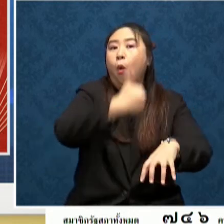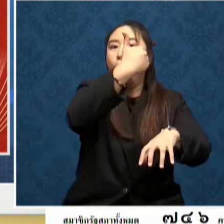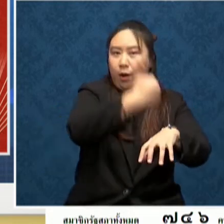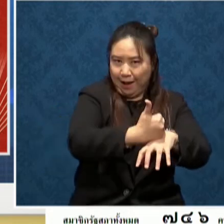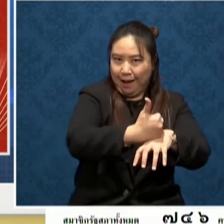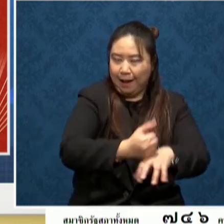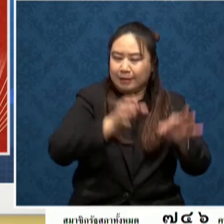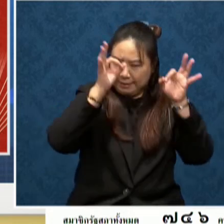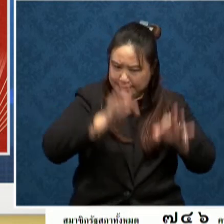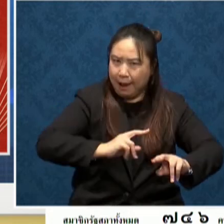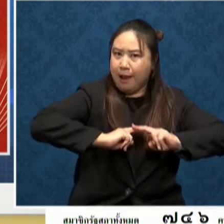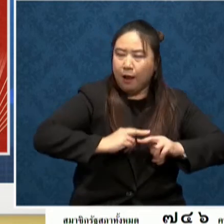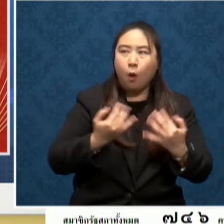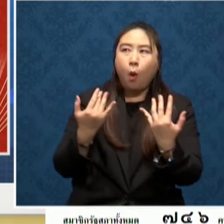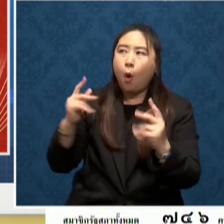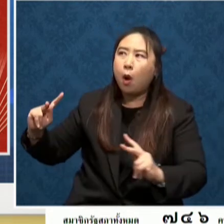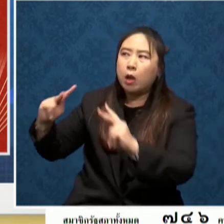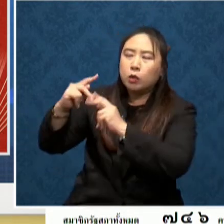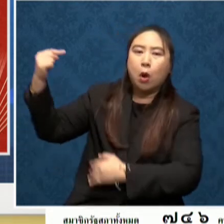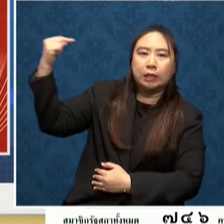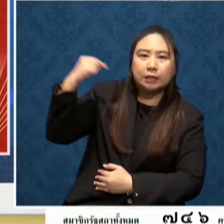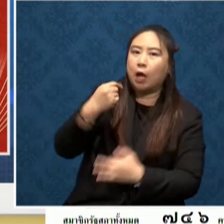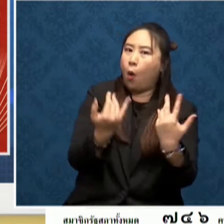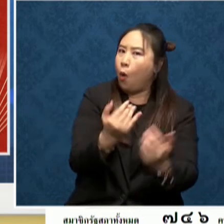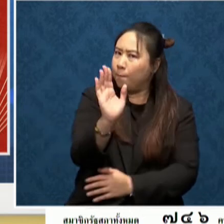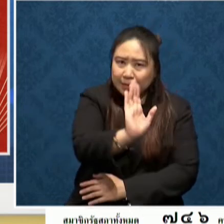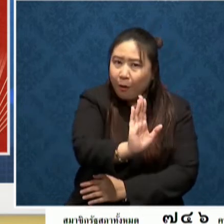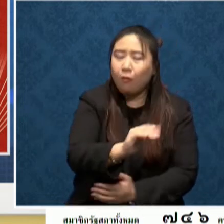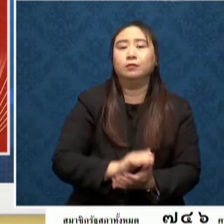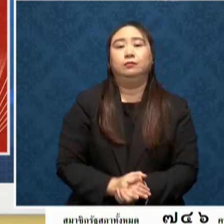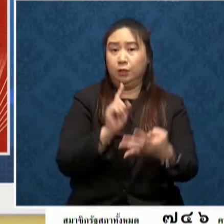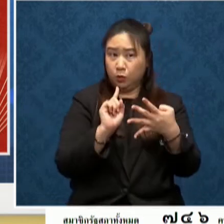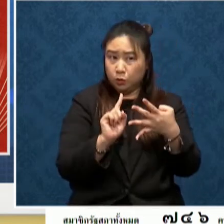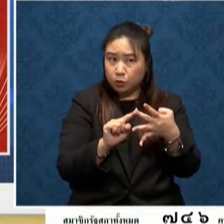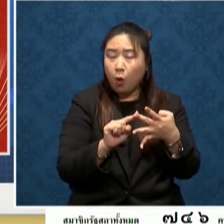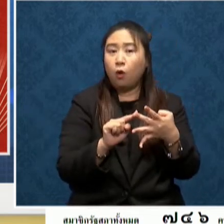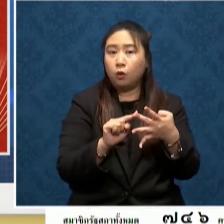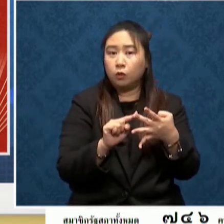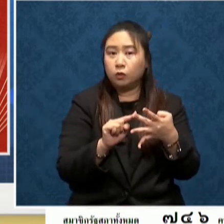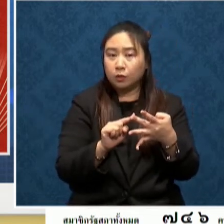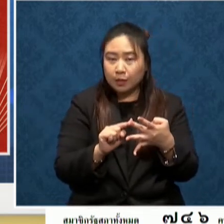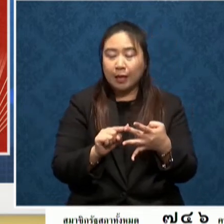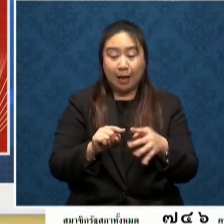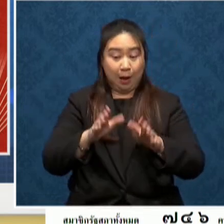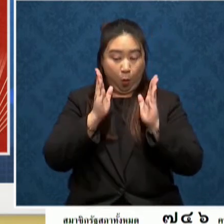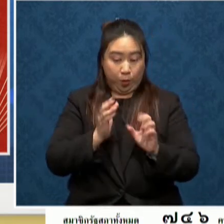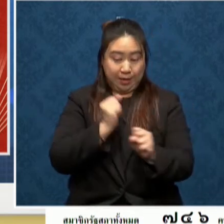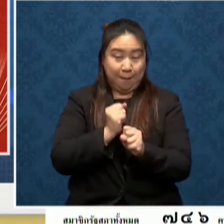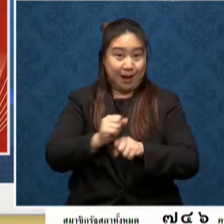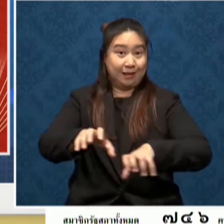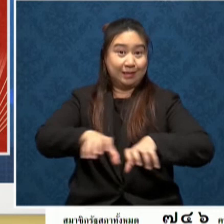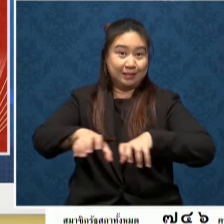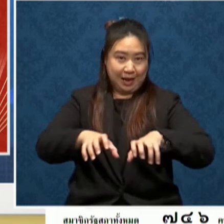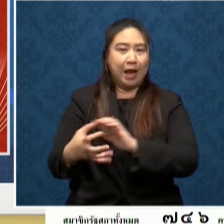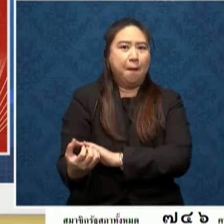ิใจ ไม่ต้องรอคำสั่งจากกระสวงในส่วนกลางสอง ท่านต้องกระจายอำนาทในการบริหารงานบุคค